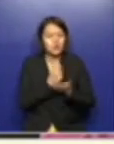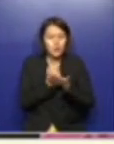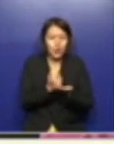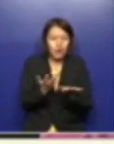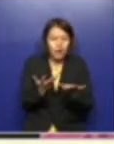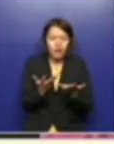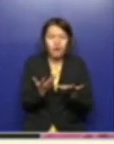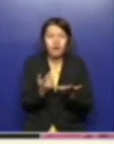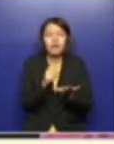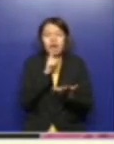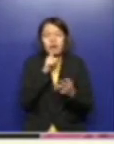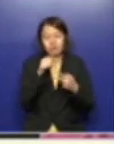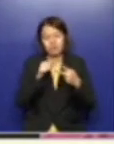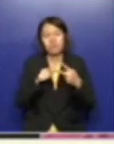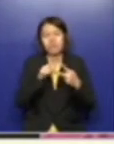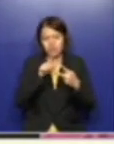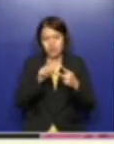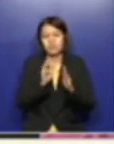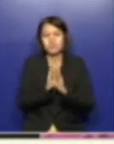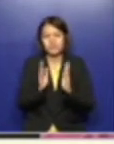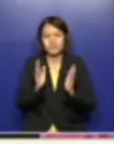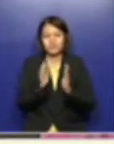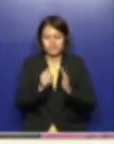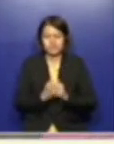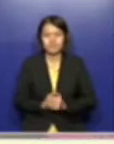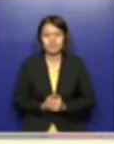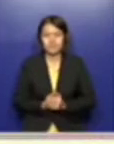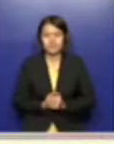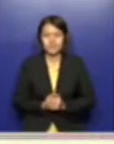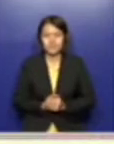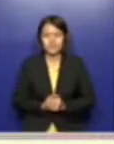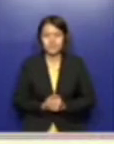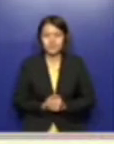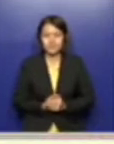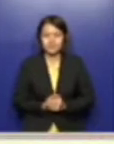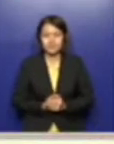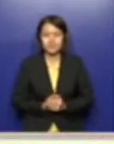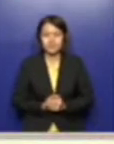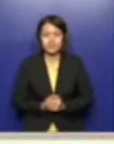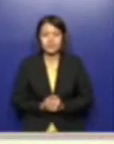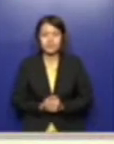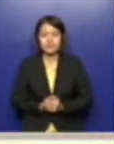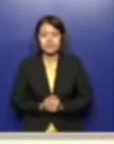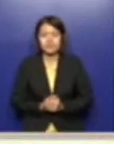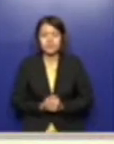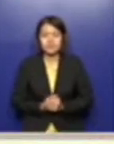รายละเอียดทั้ง2ข้อครับขอบคุณมากครับ ครับเชิญรัฐมนตรีครับ